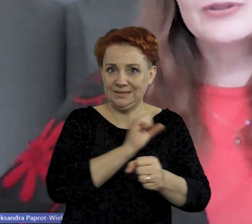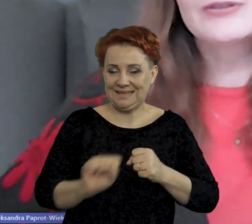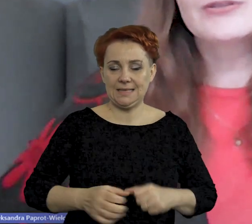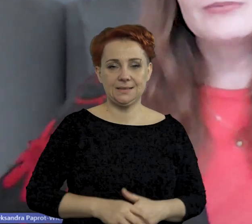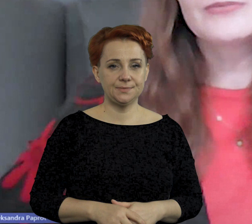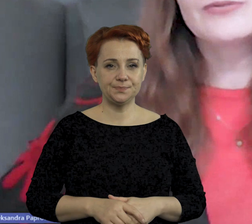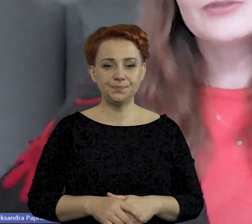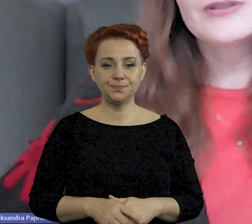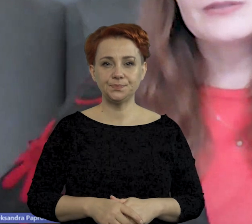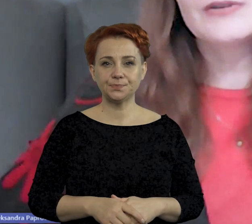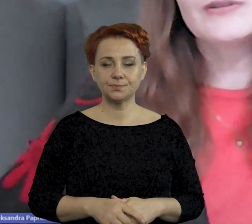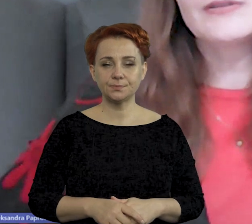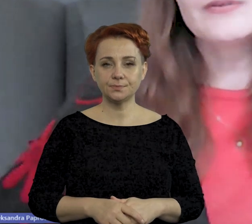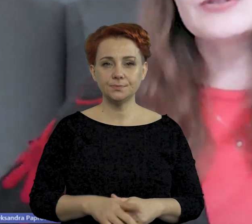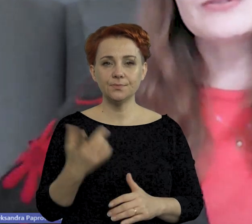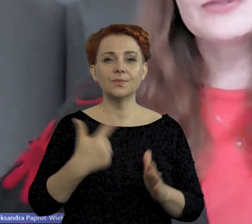w